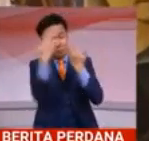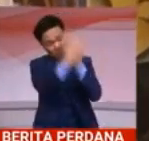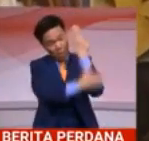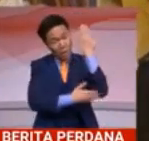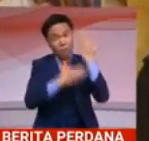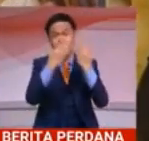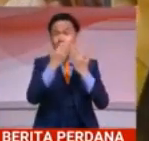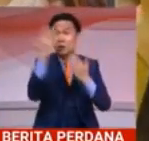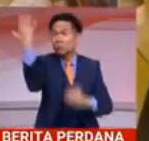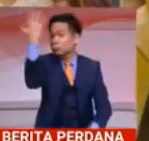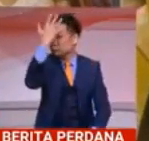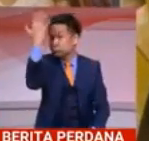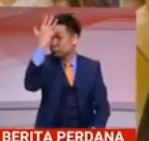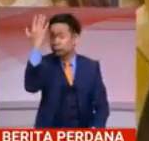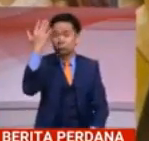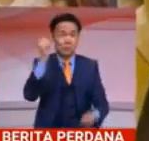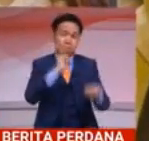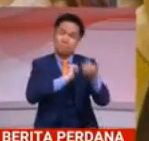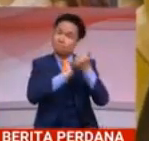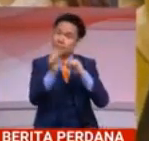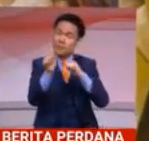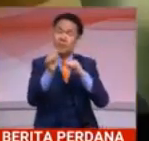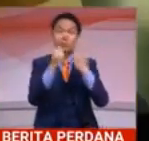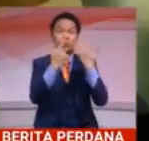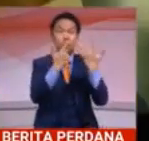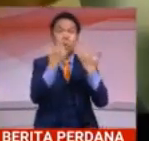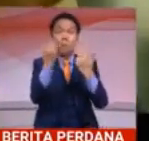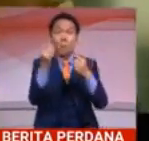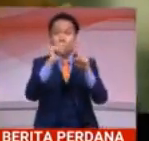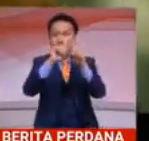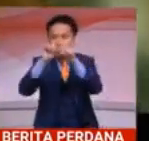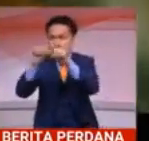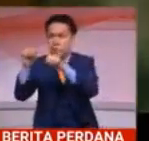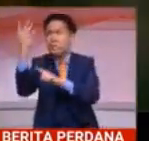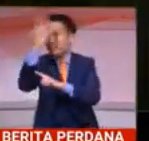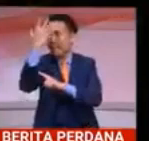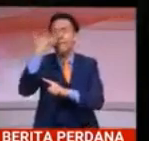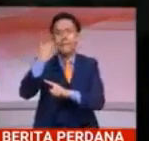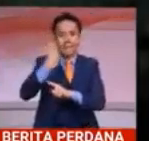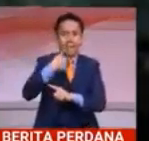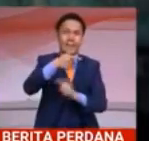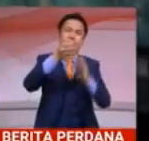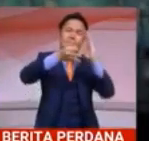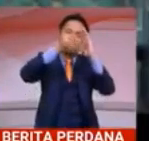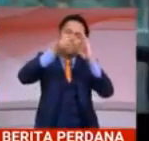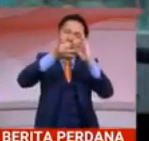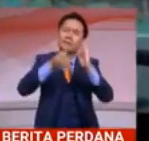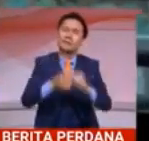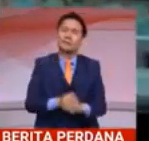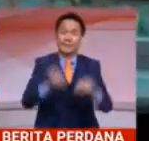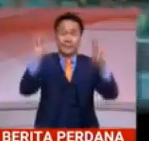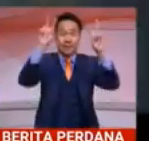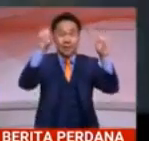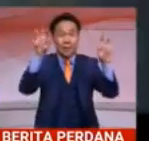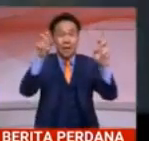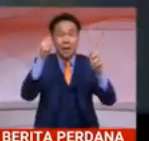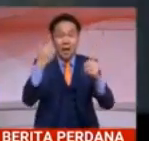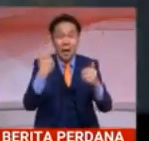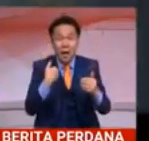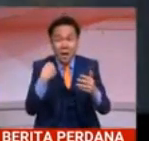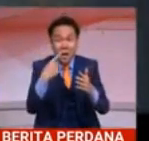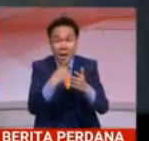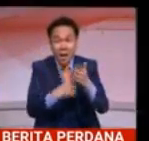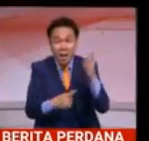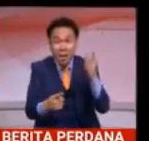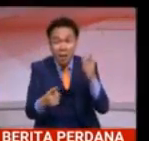Malaysia pun diluluskan sebanyak 70 panggung. Ada Apa Dengan Dosa sebelum ini dikejutkan dengan isu